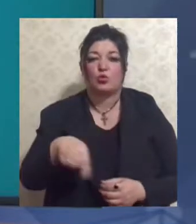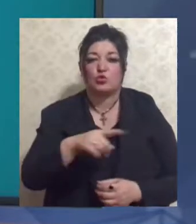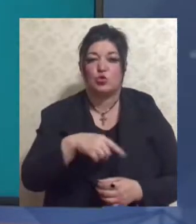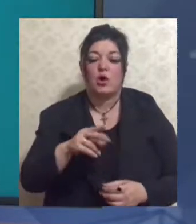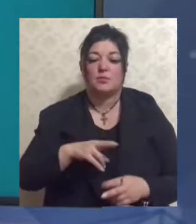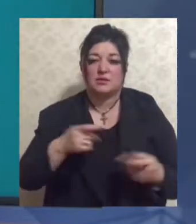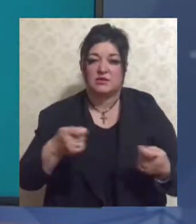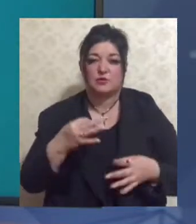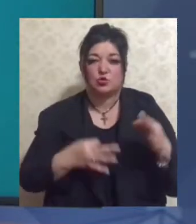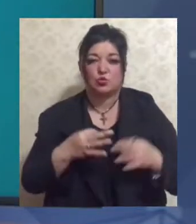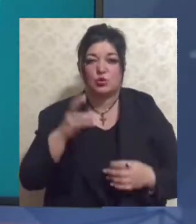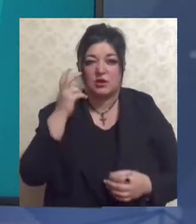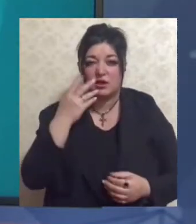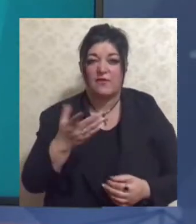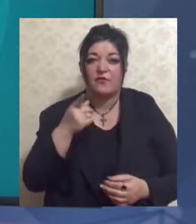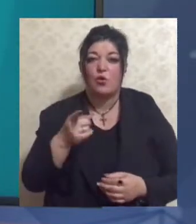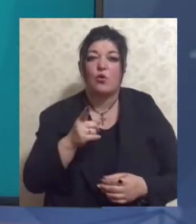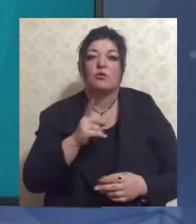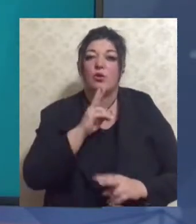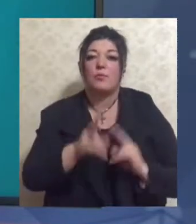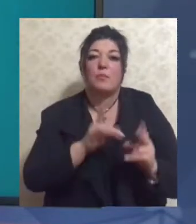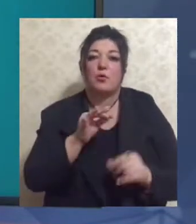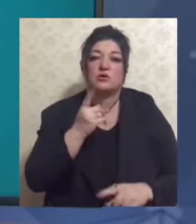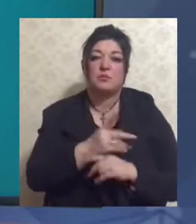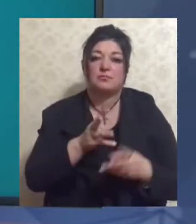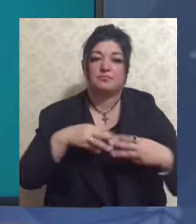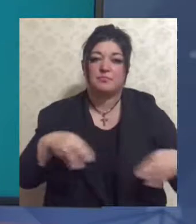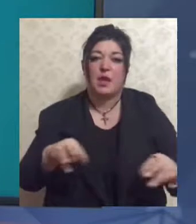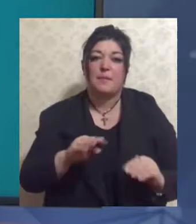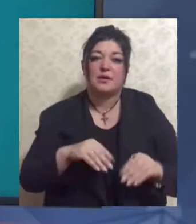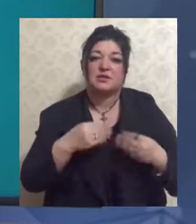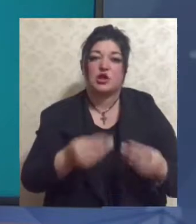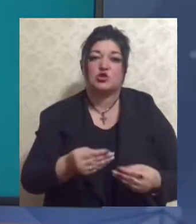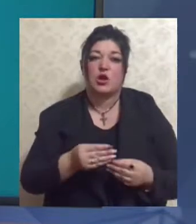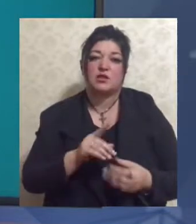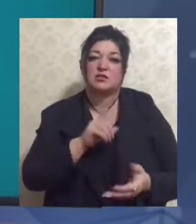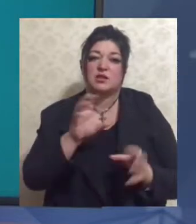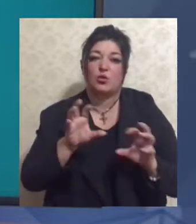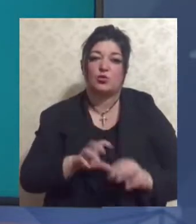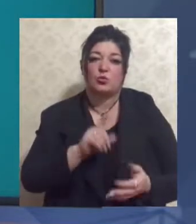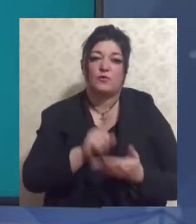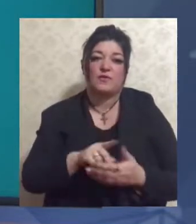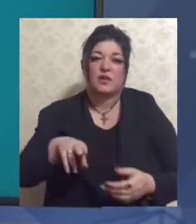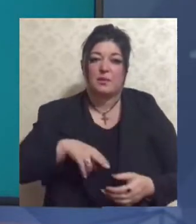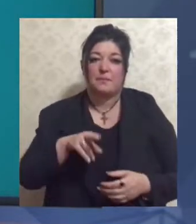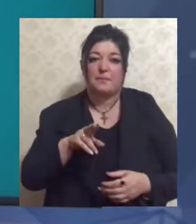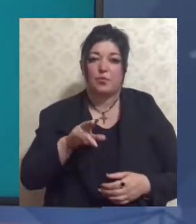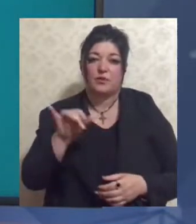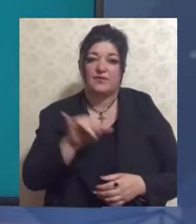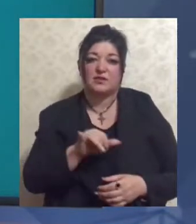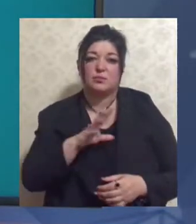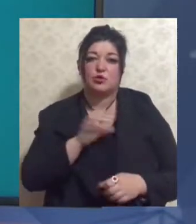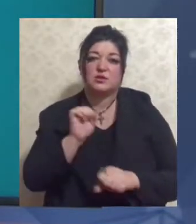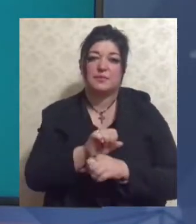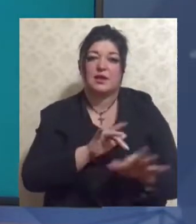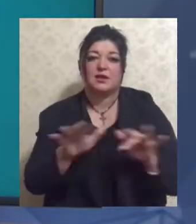Києва. В ньому клопотали про заборону міністерству призначати виконуючого обов'язки ректора медуніверситету і про зупинення дії наказу